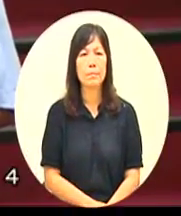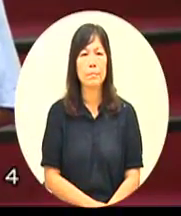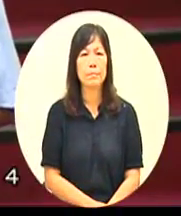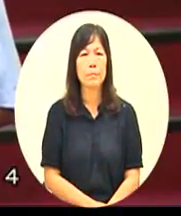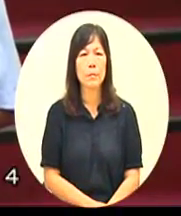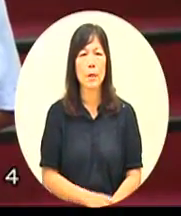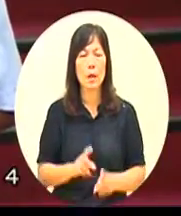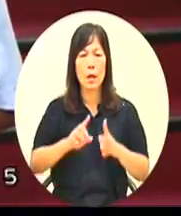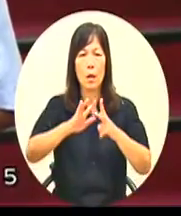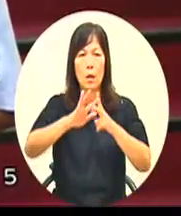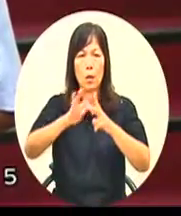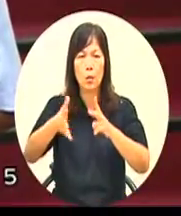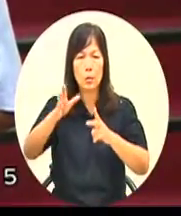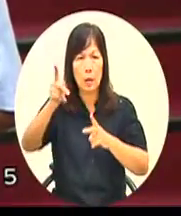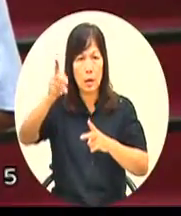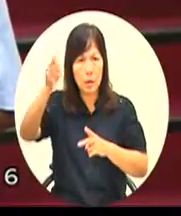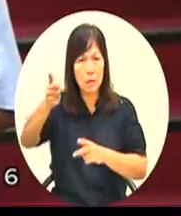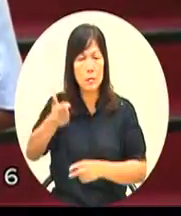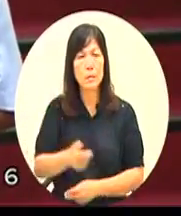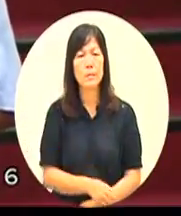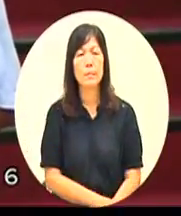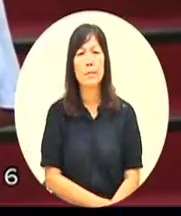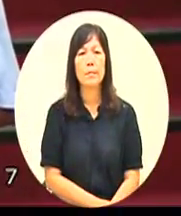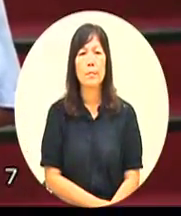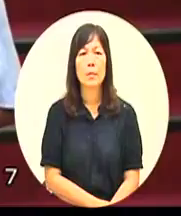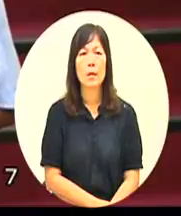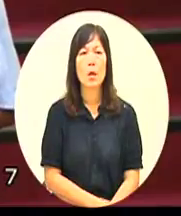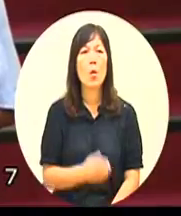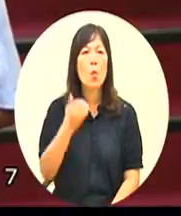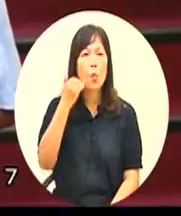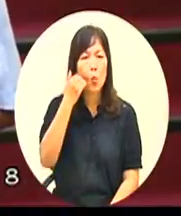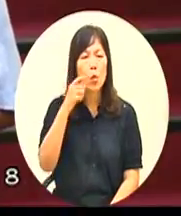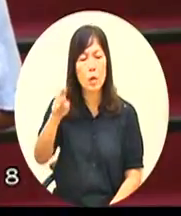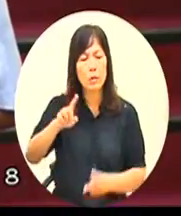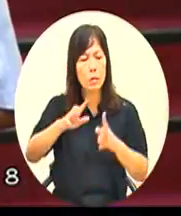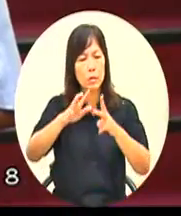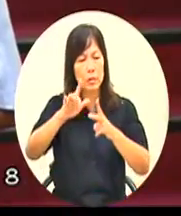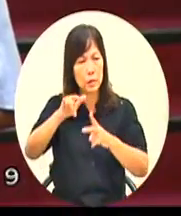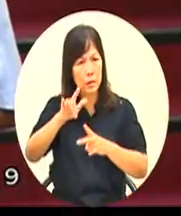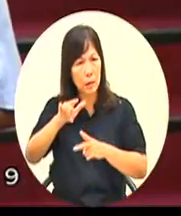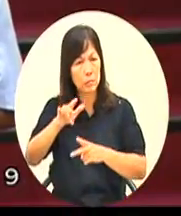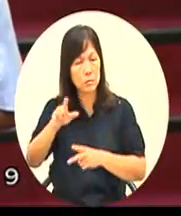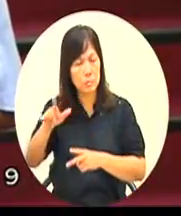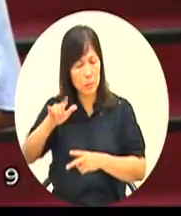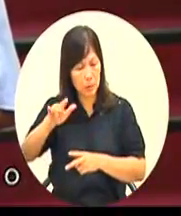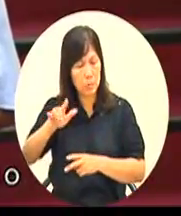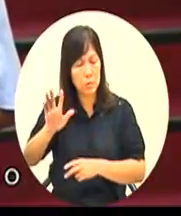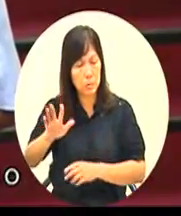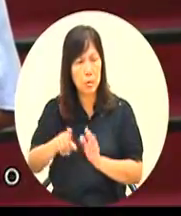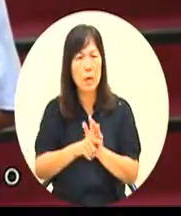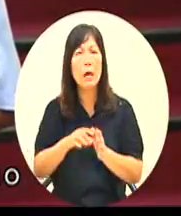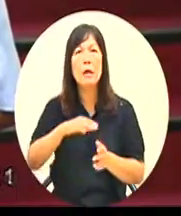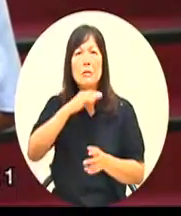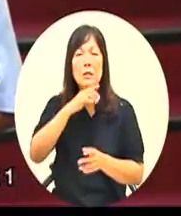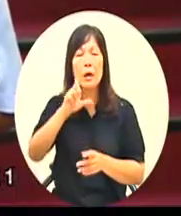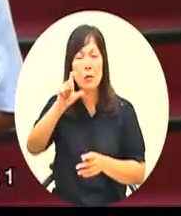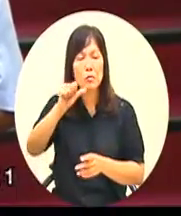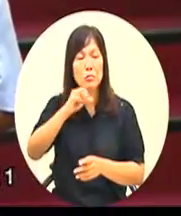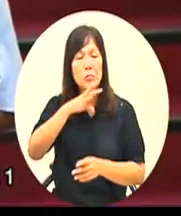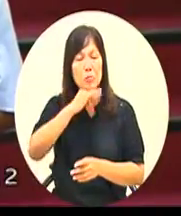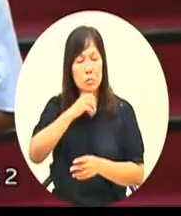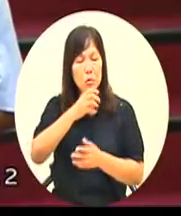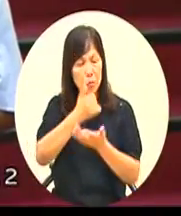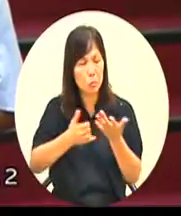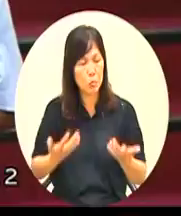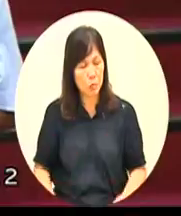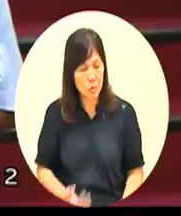国小科科长，你假设一位国小老师要65岁才退休，